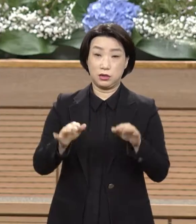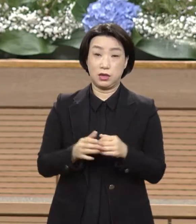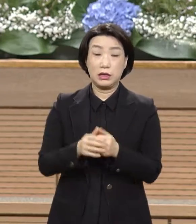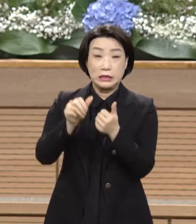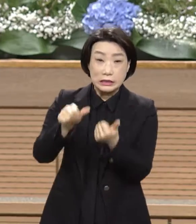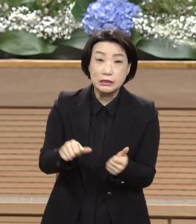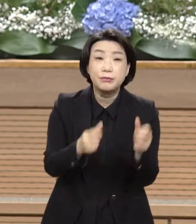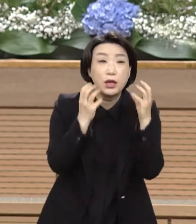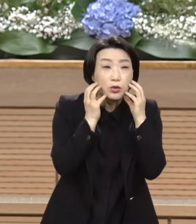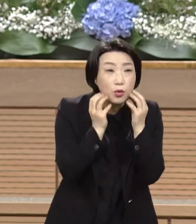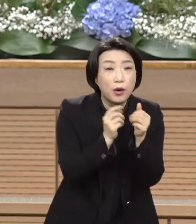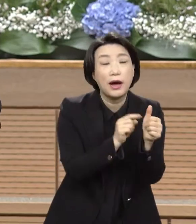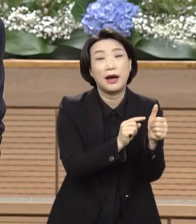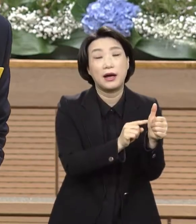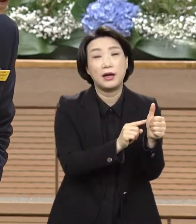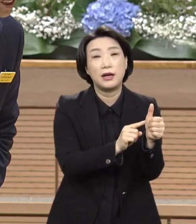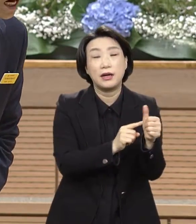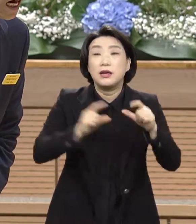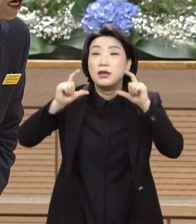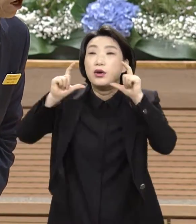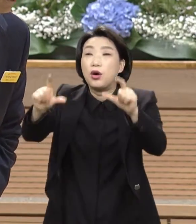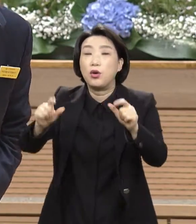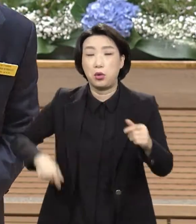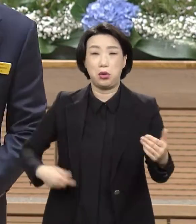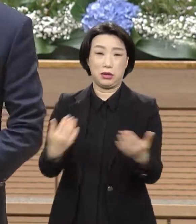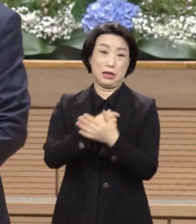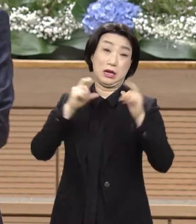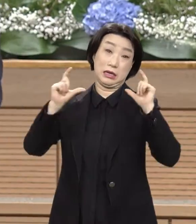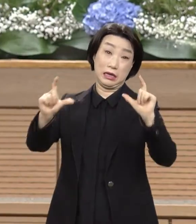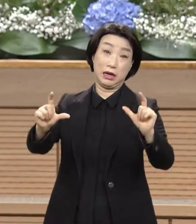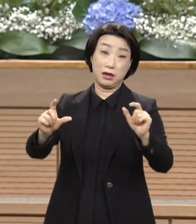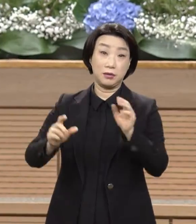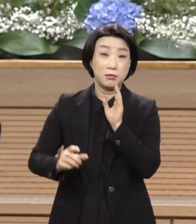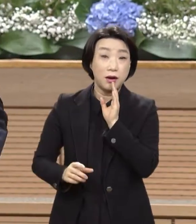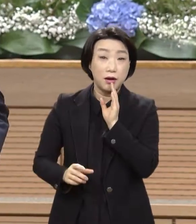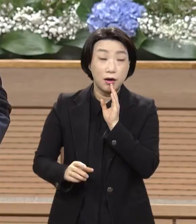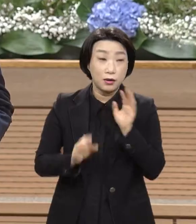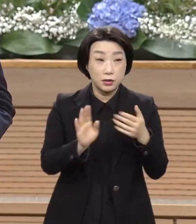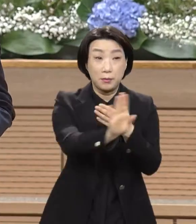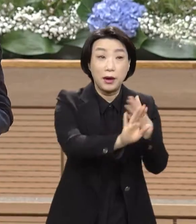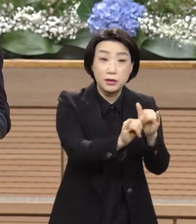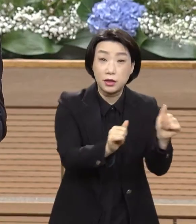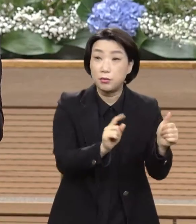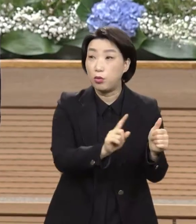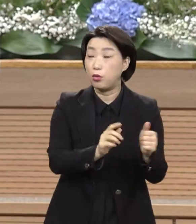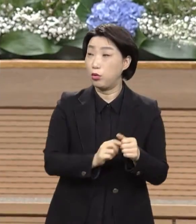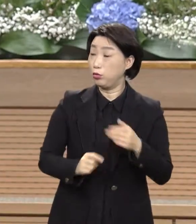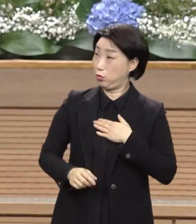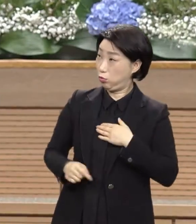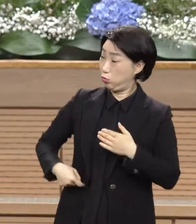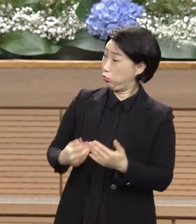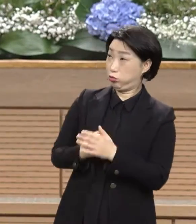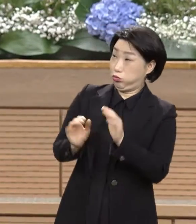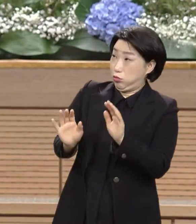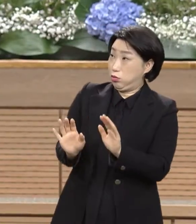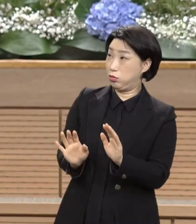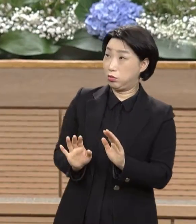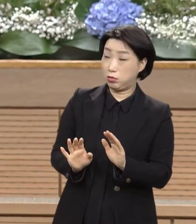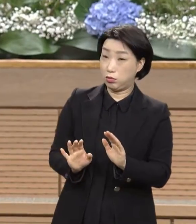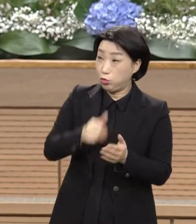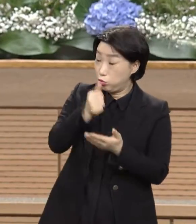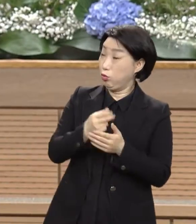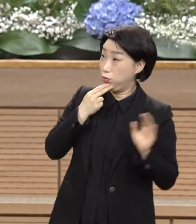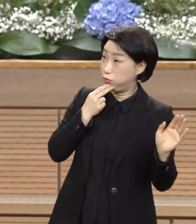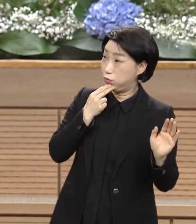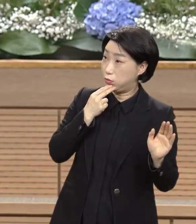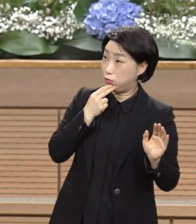침례 요한은 회개하라. 근데 바리새인들은 회개를 안 해. 죄가